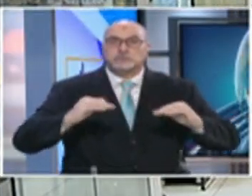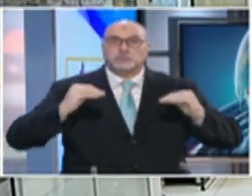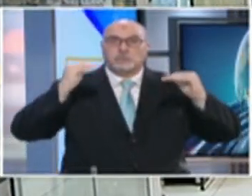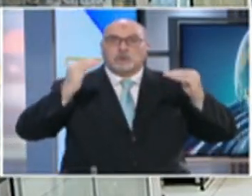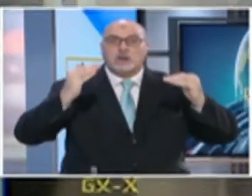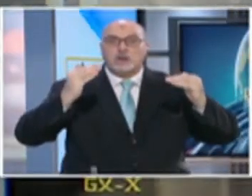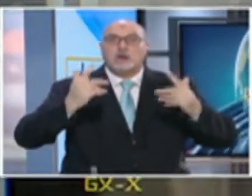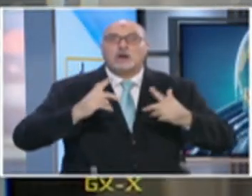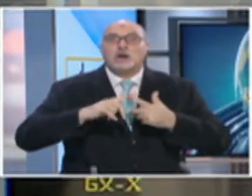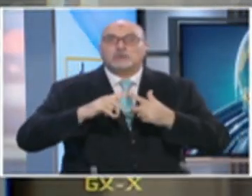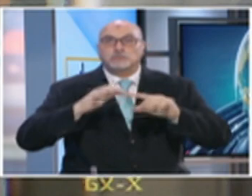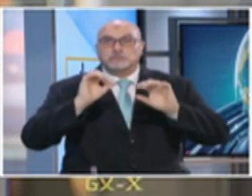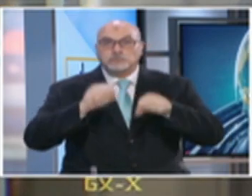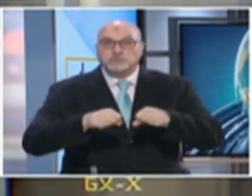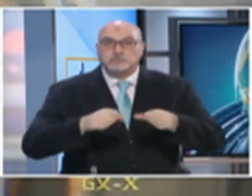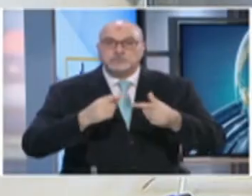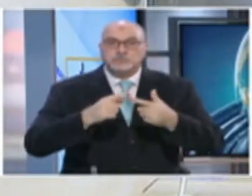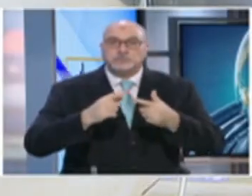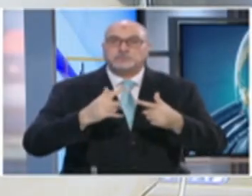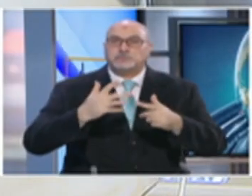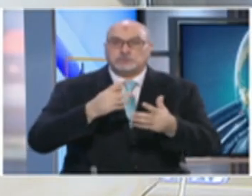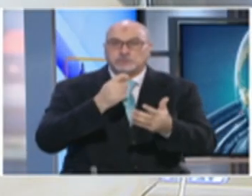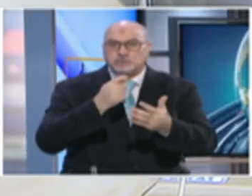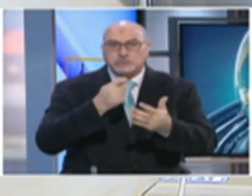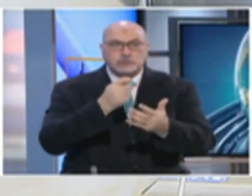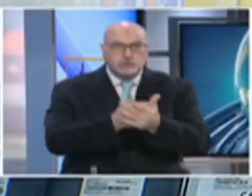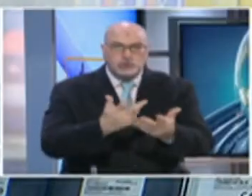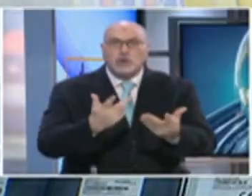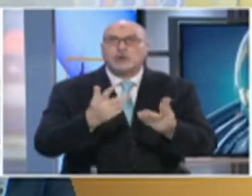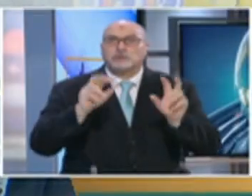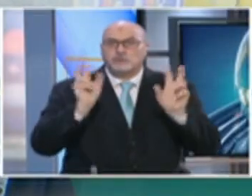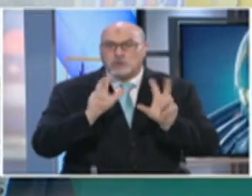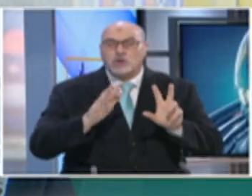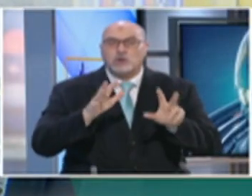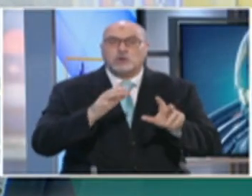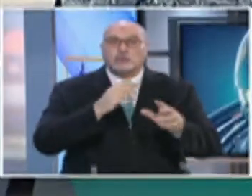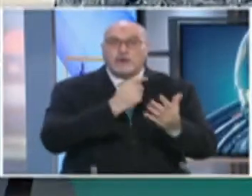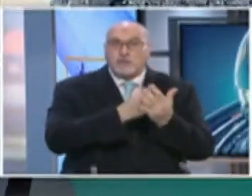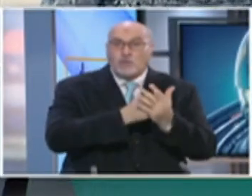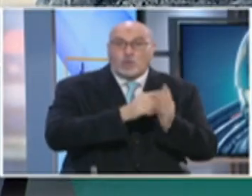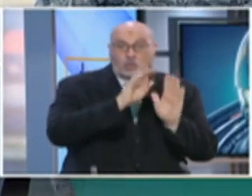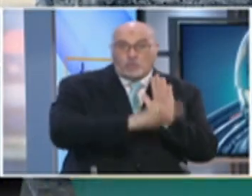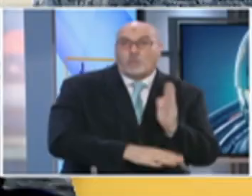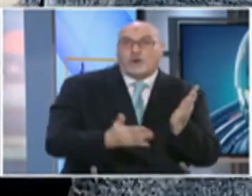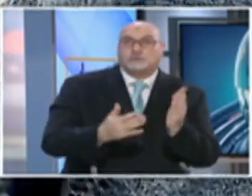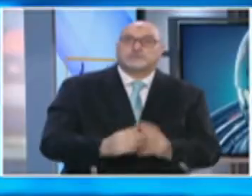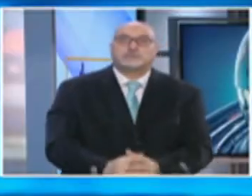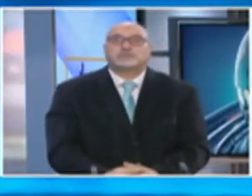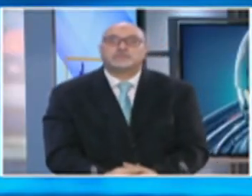بامكان المواطن الاقتناء الكترونيا دون دفع اي ضرائب، وهذا ما سيساعد في استقرار الاسعار.